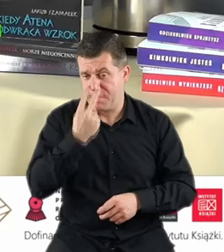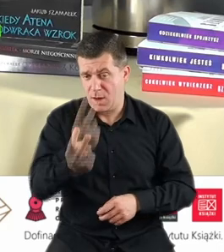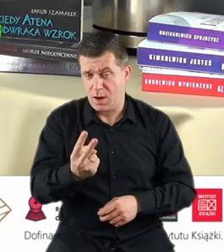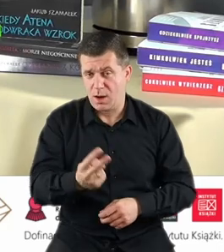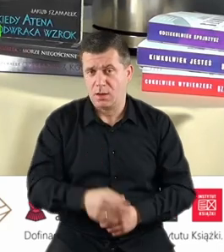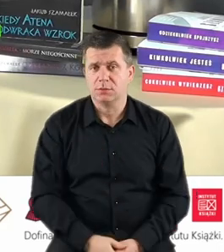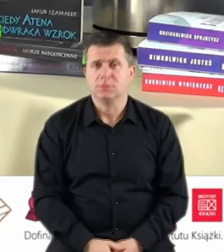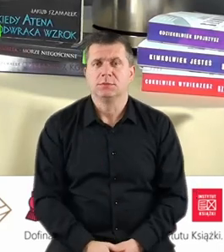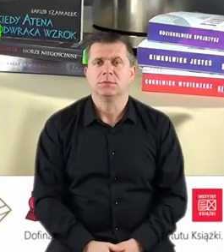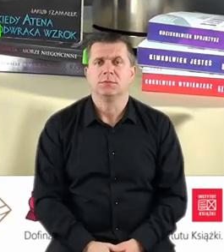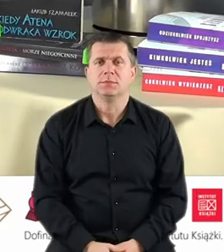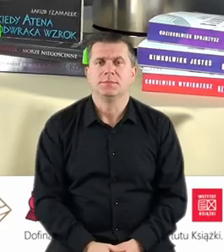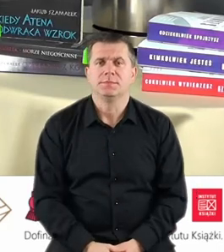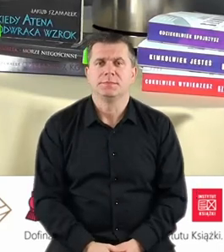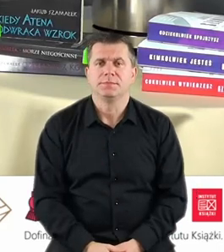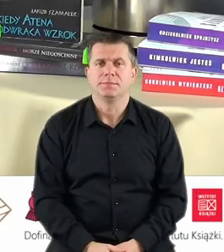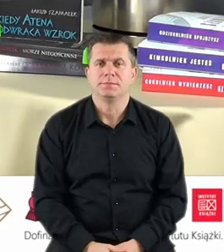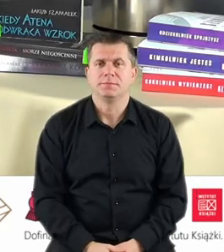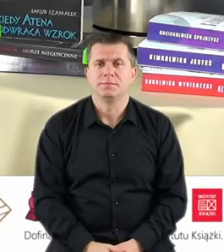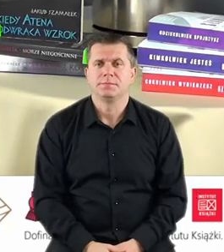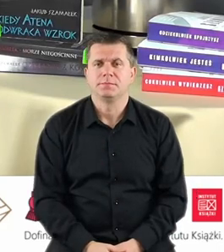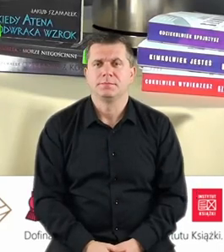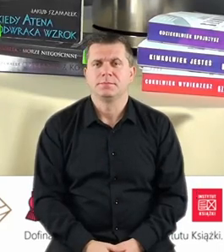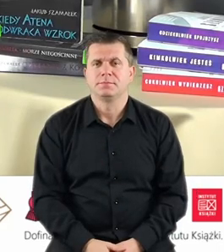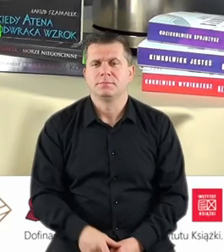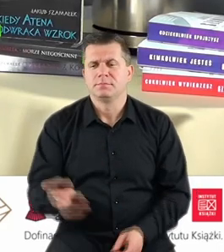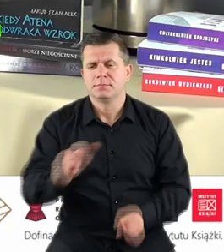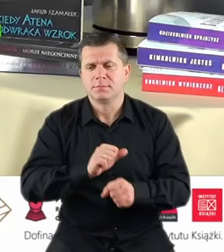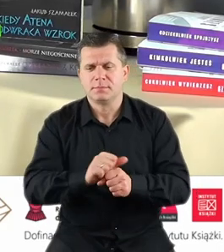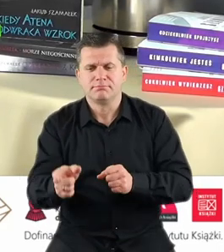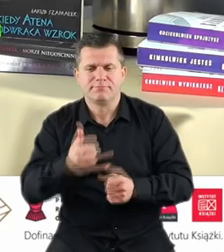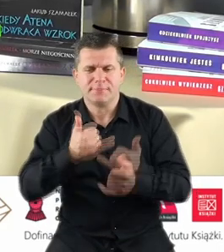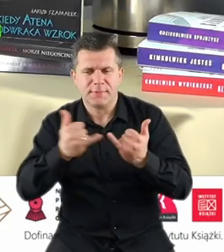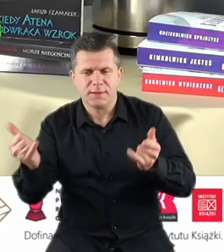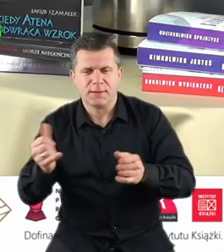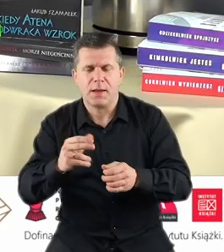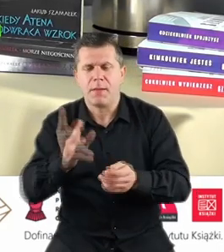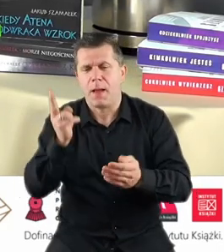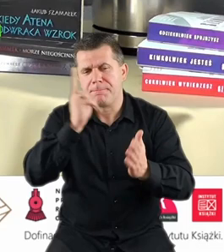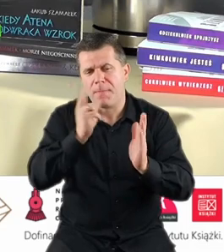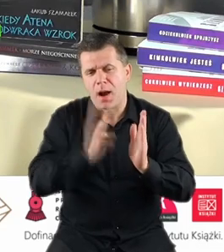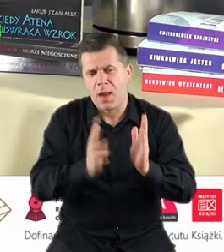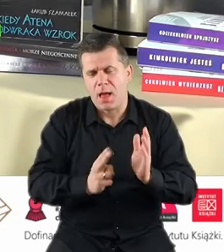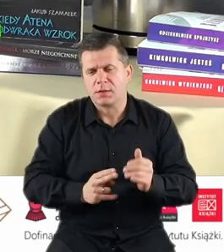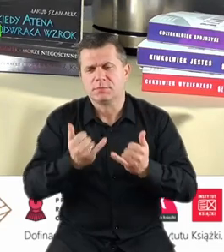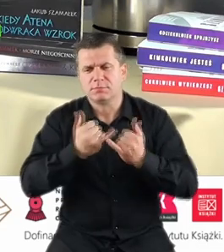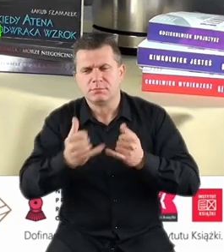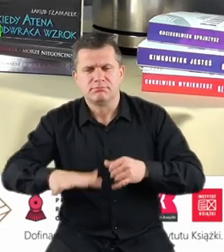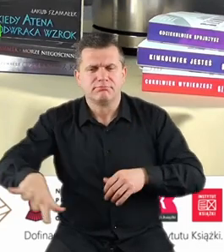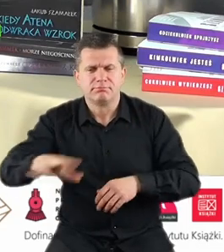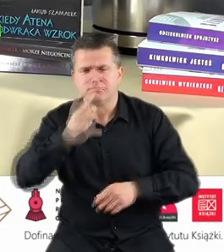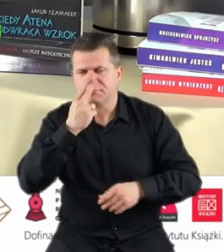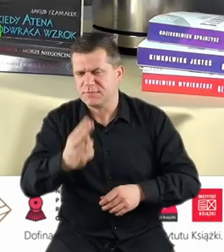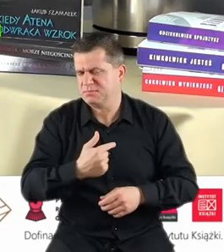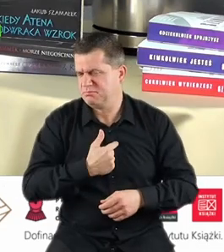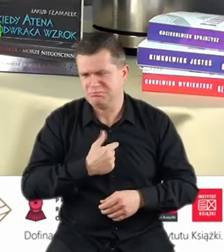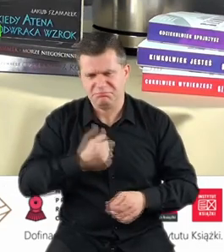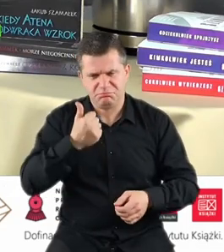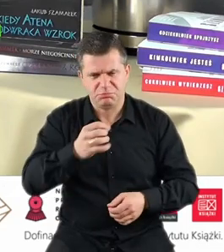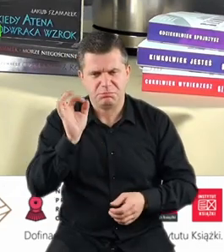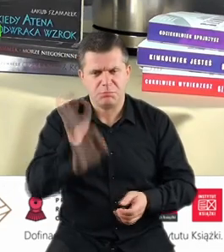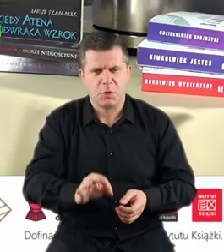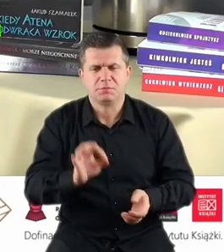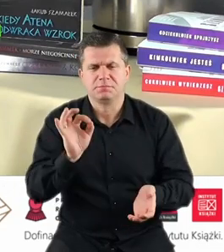już na nie wiem, czy na komedie Aristofanesa, które są bardziej dosadne, czy na malarstwo wazowe, to nie ma wątpliwości,